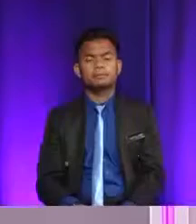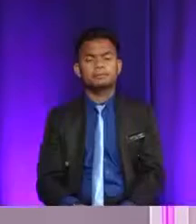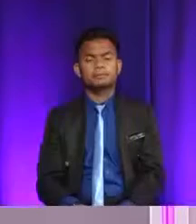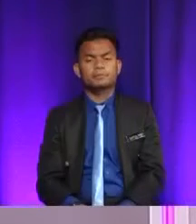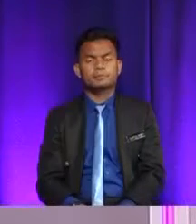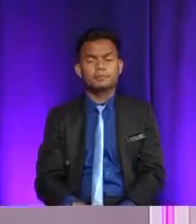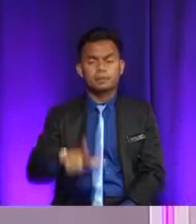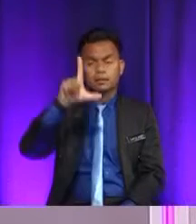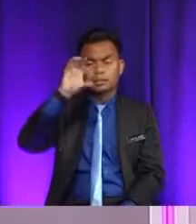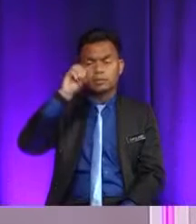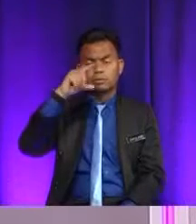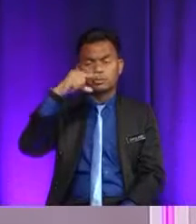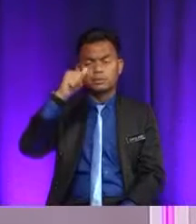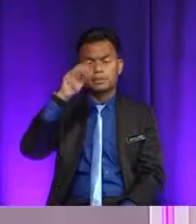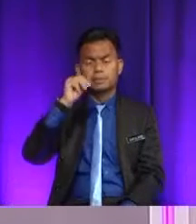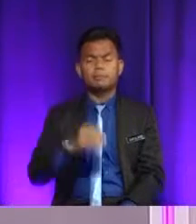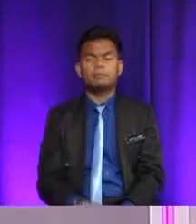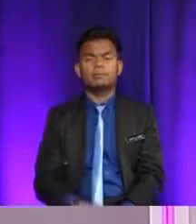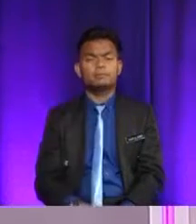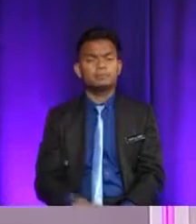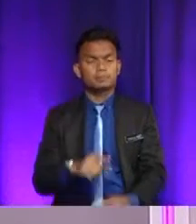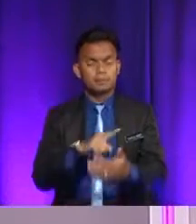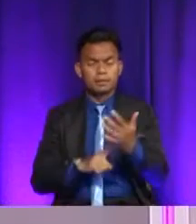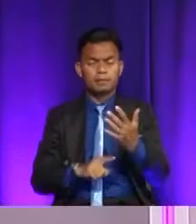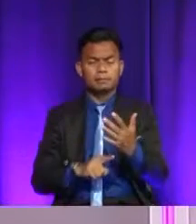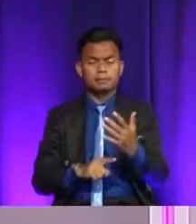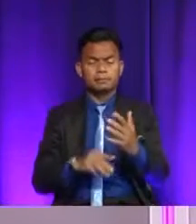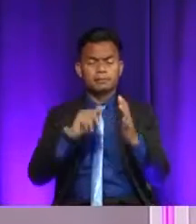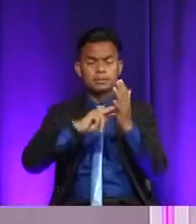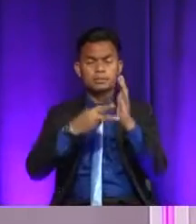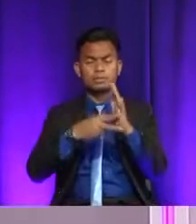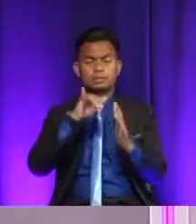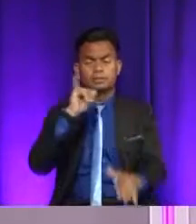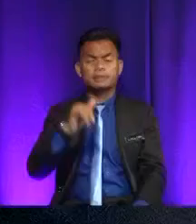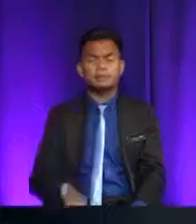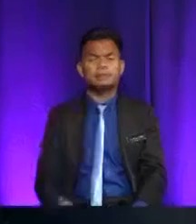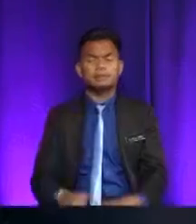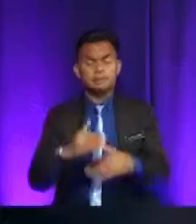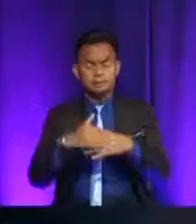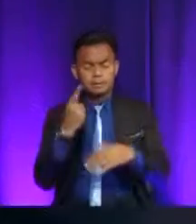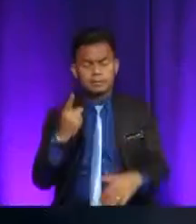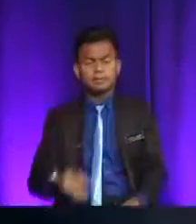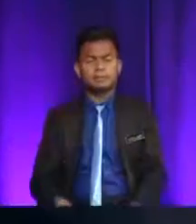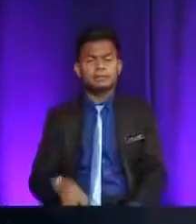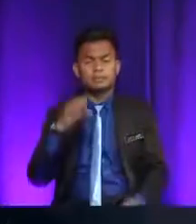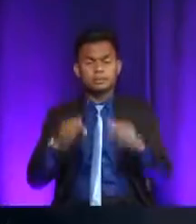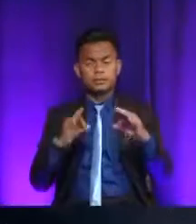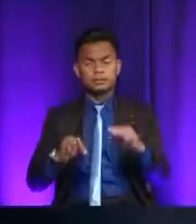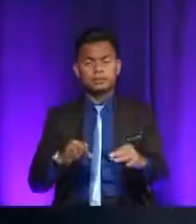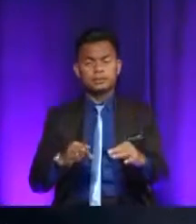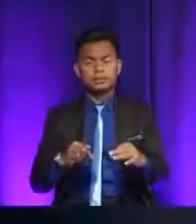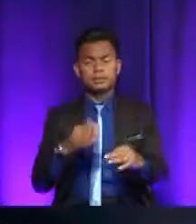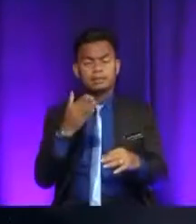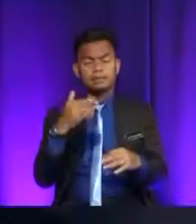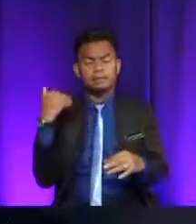logam logam apa maksudnya simpel saja kalau Hanif ada tiga atau pompa atau